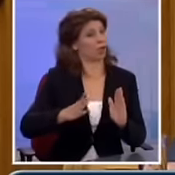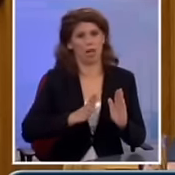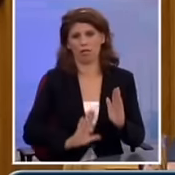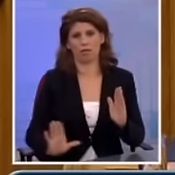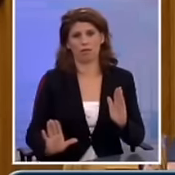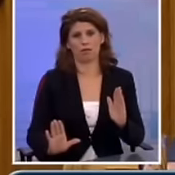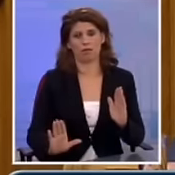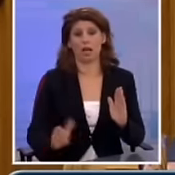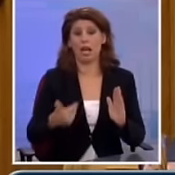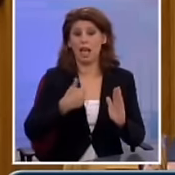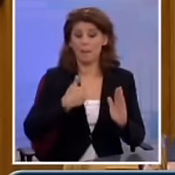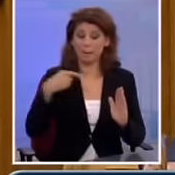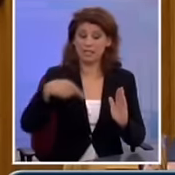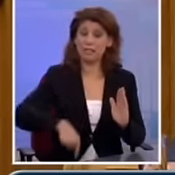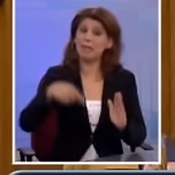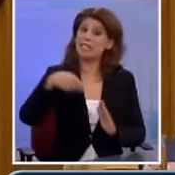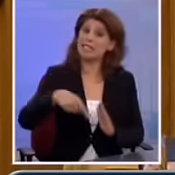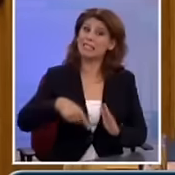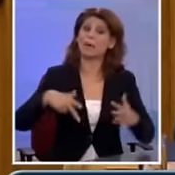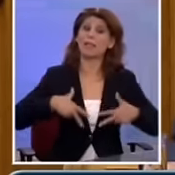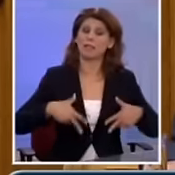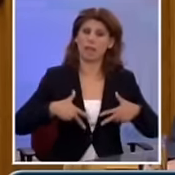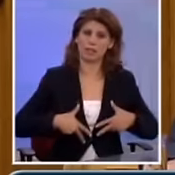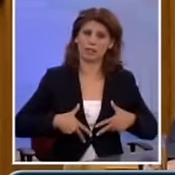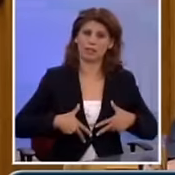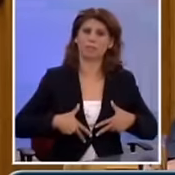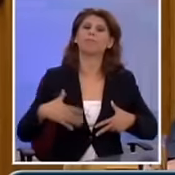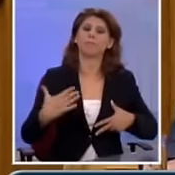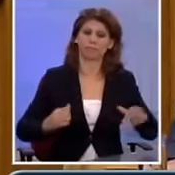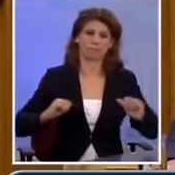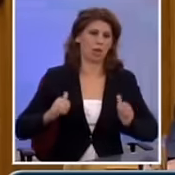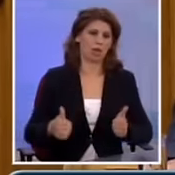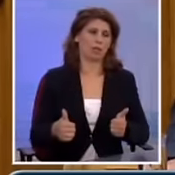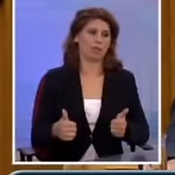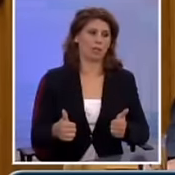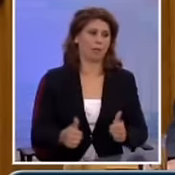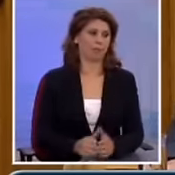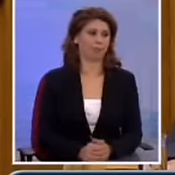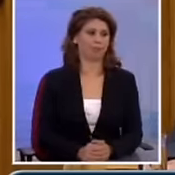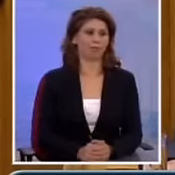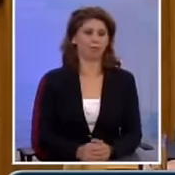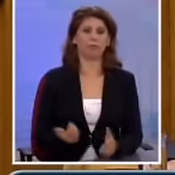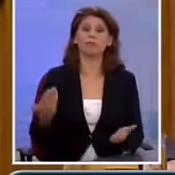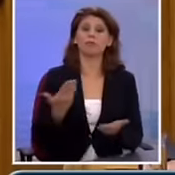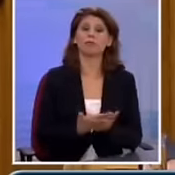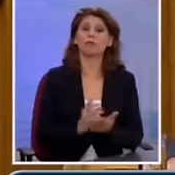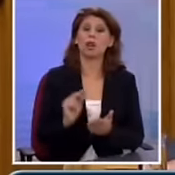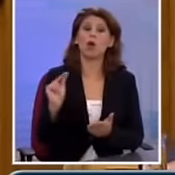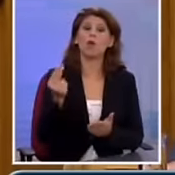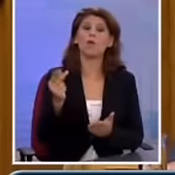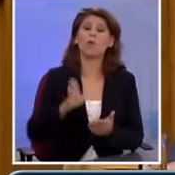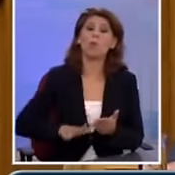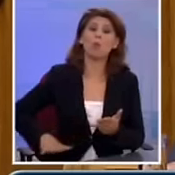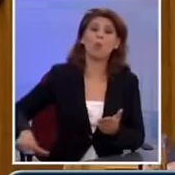Αλλά εμείς σήμερα, η σημερινή κυβέρνηση, παίρνουμε την πρωτοβουλία, προτείνουμε στη Βουλή των Ελλήνων